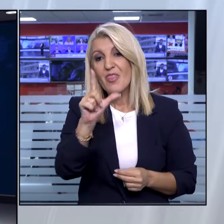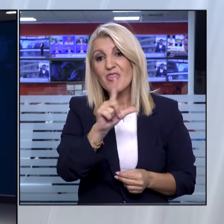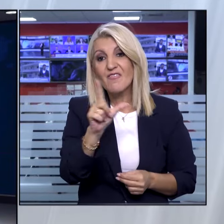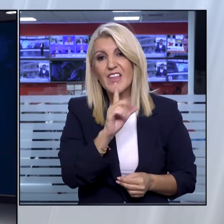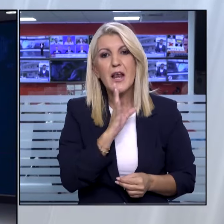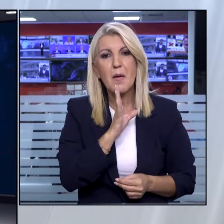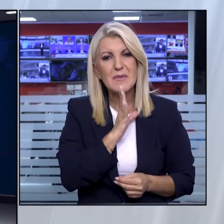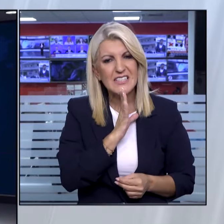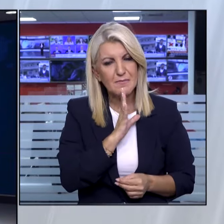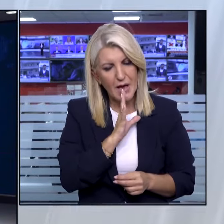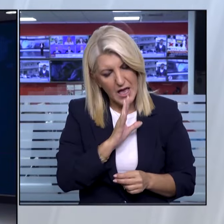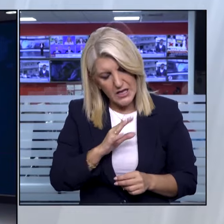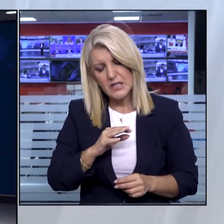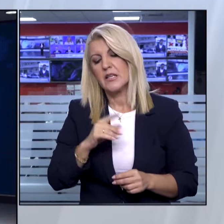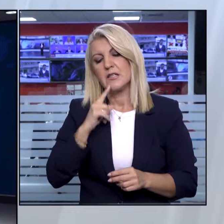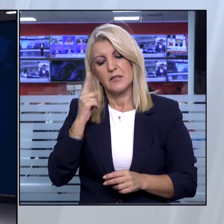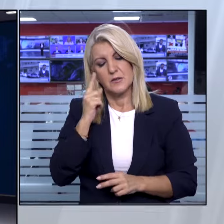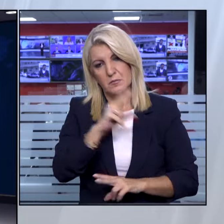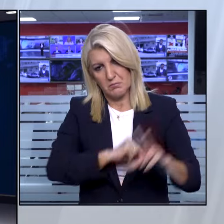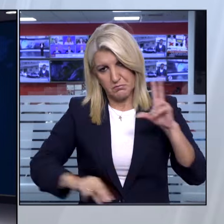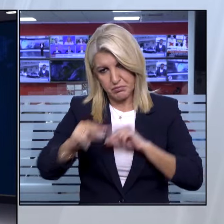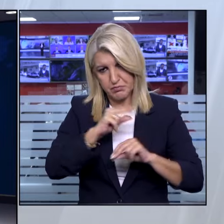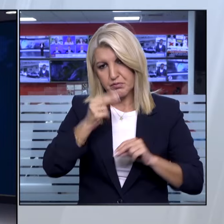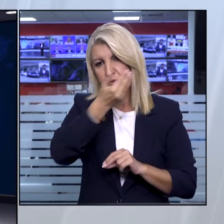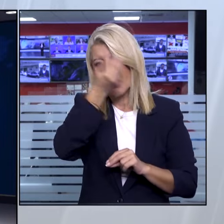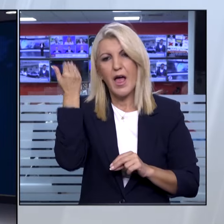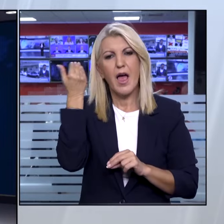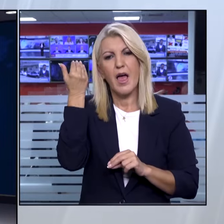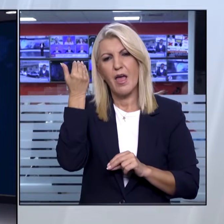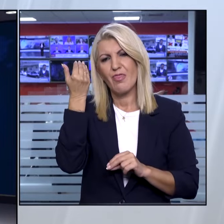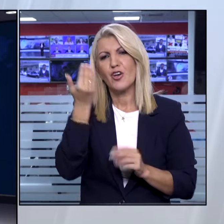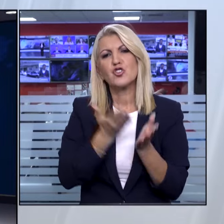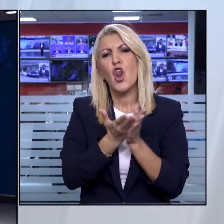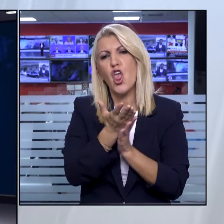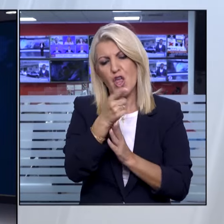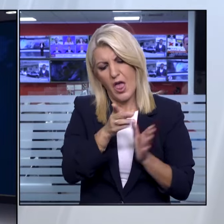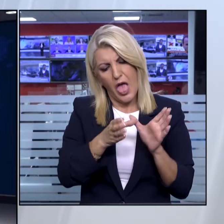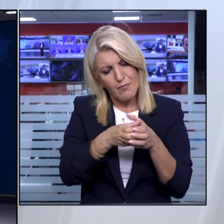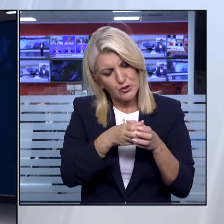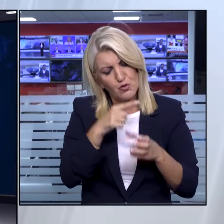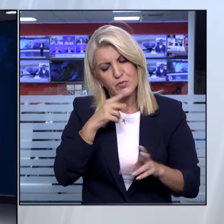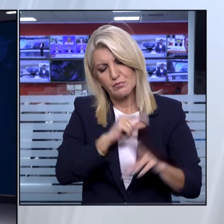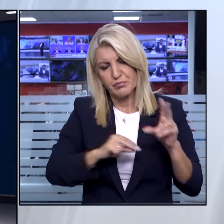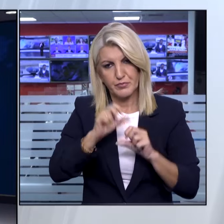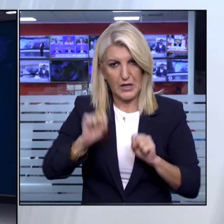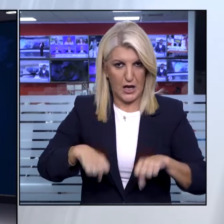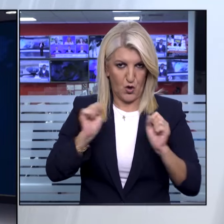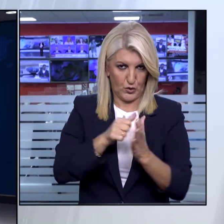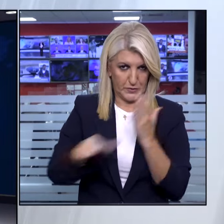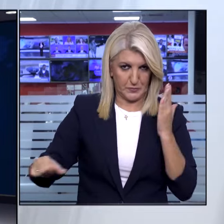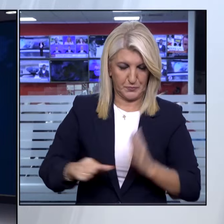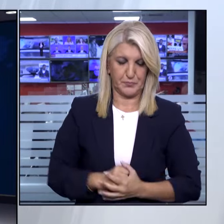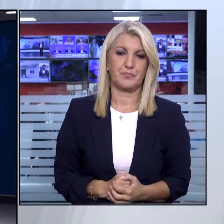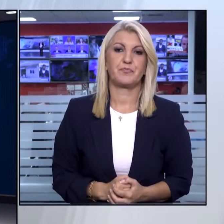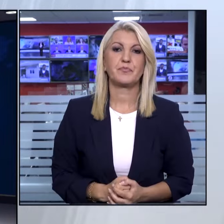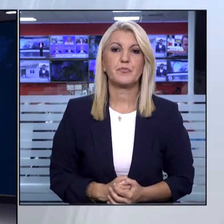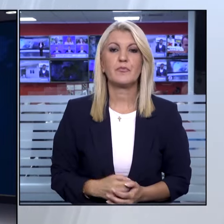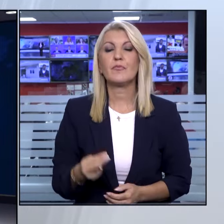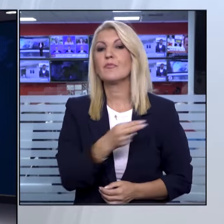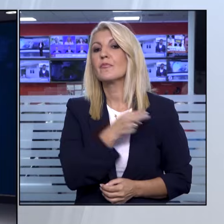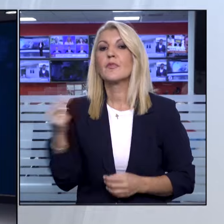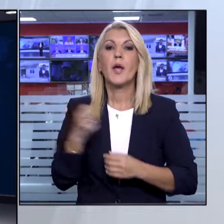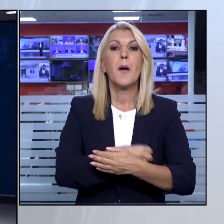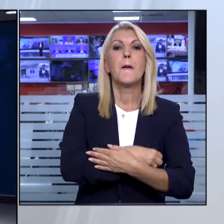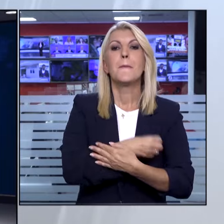15 μέρες πριν τις κρίσιμες κάλπες στο ΠΑΣΟΚ για τον πρώτο γύρο των εσωκομματικών εκλογών και σχεδόν 72 ώρες για το debate